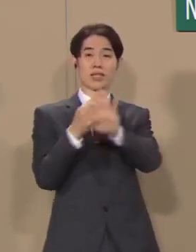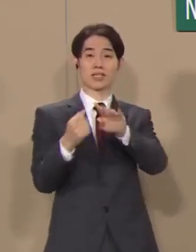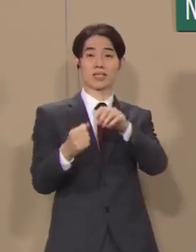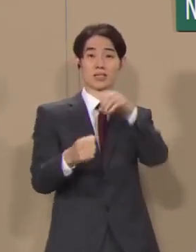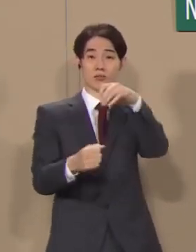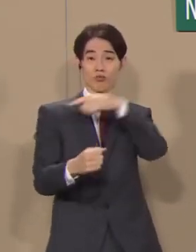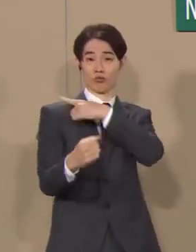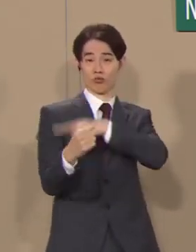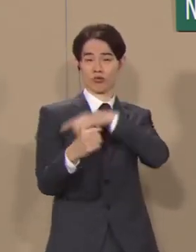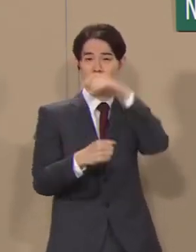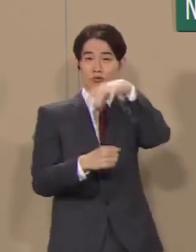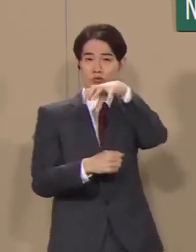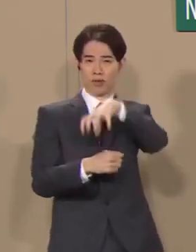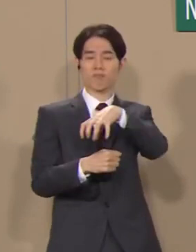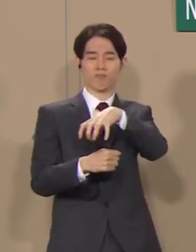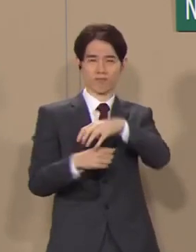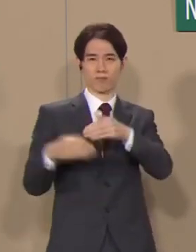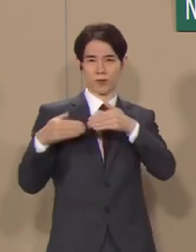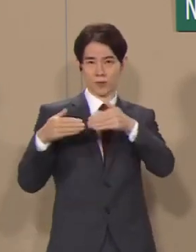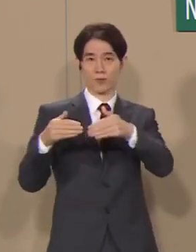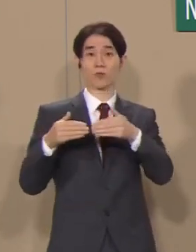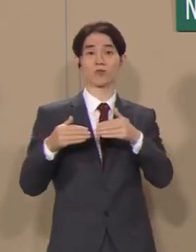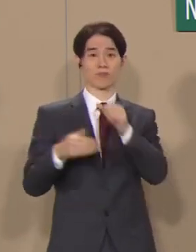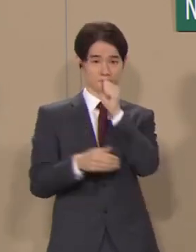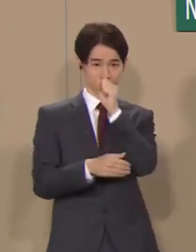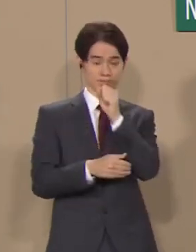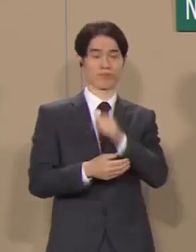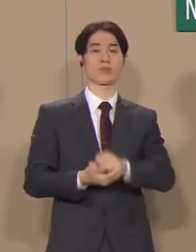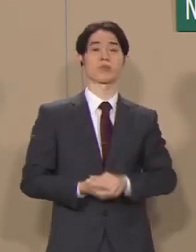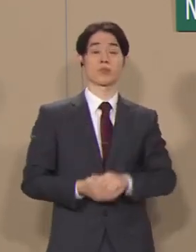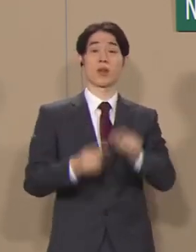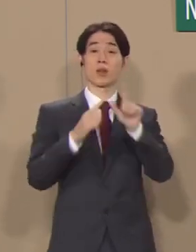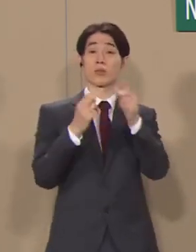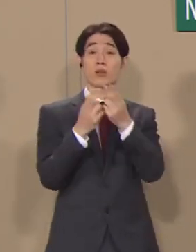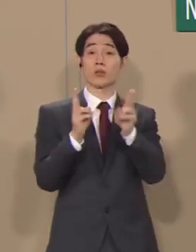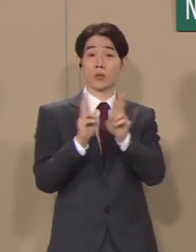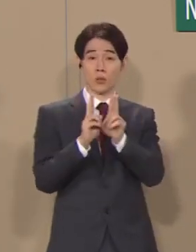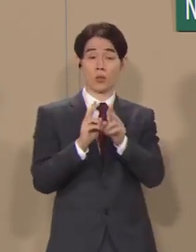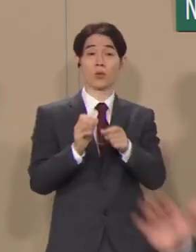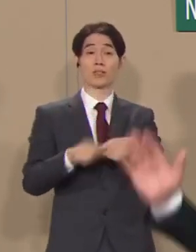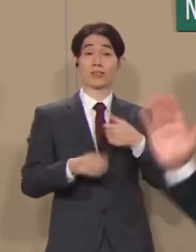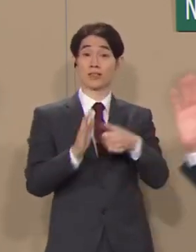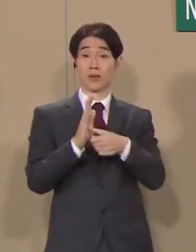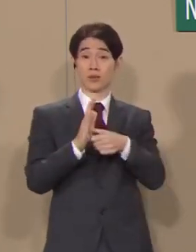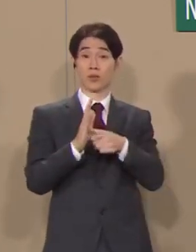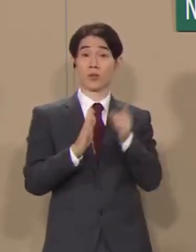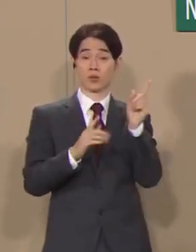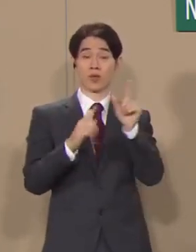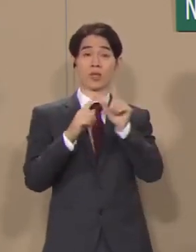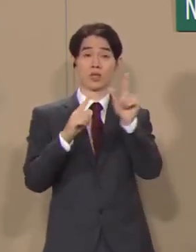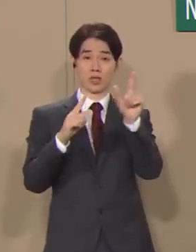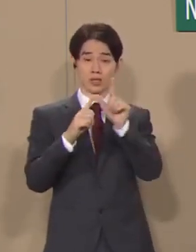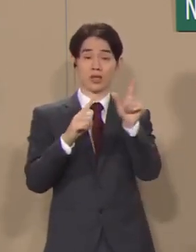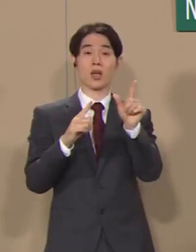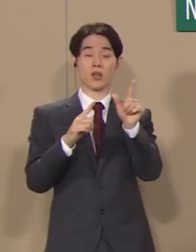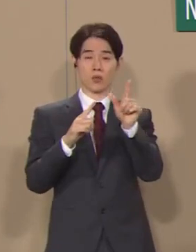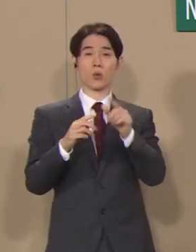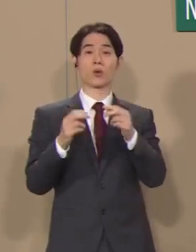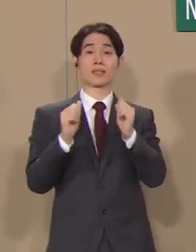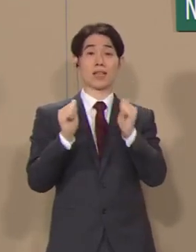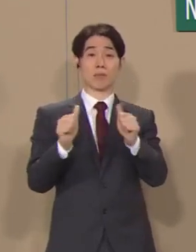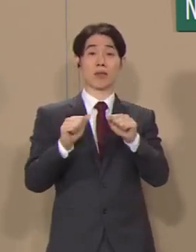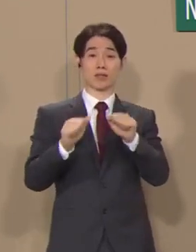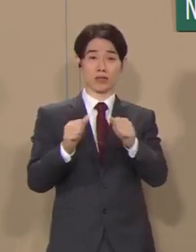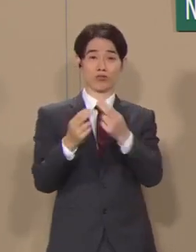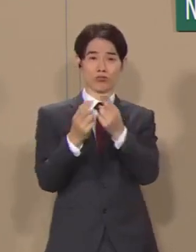を積極的に行ってまいりますnhk 等の正式名称はnhk とサイバーしている